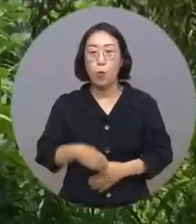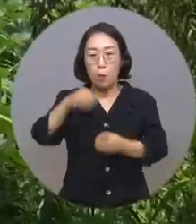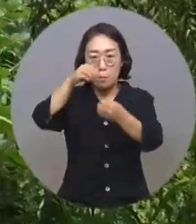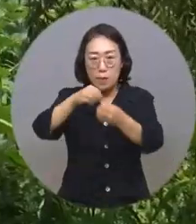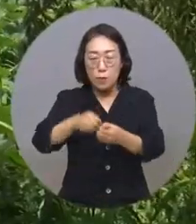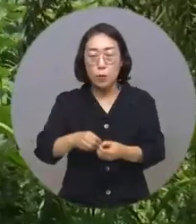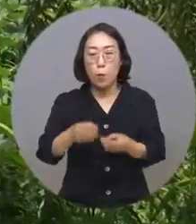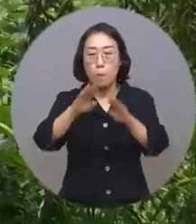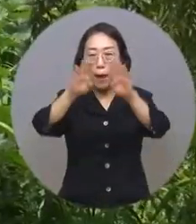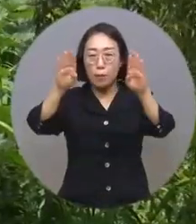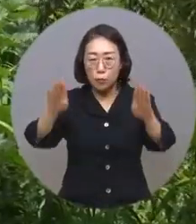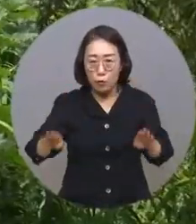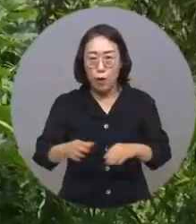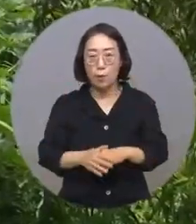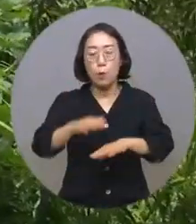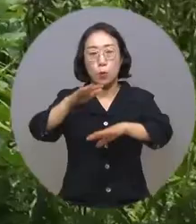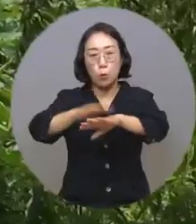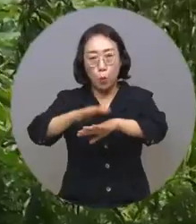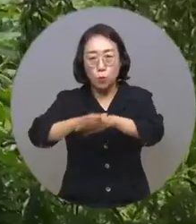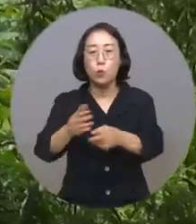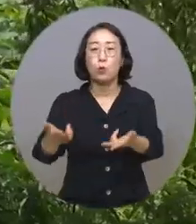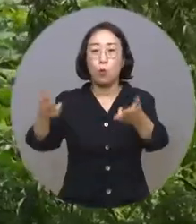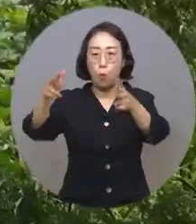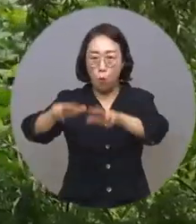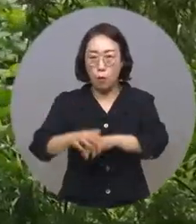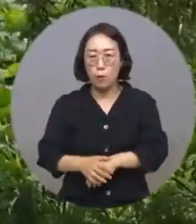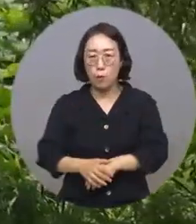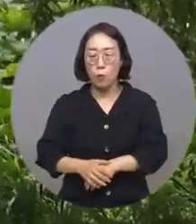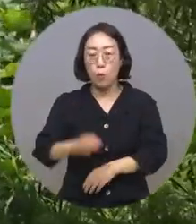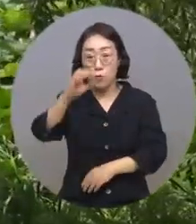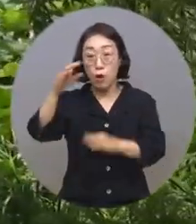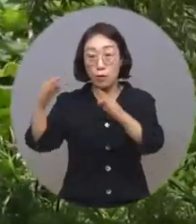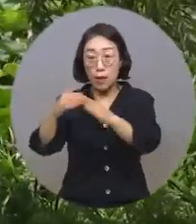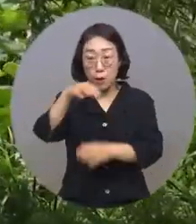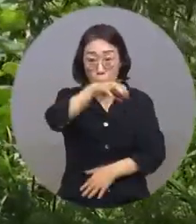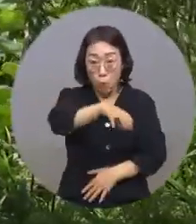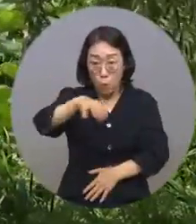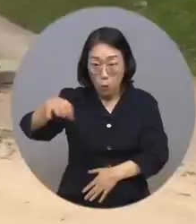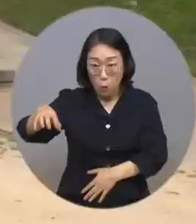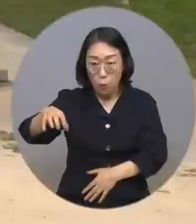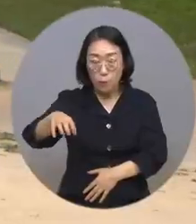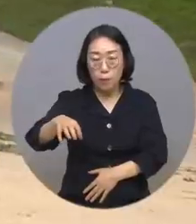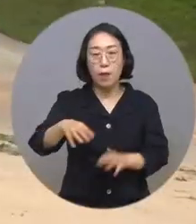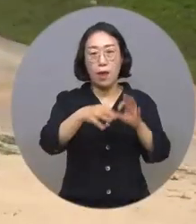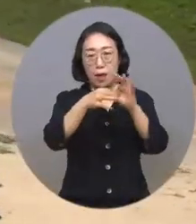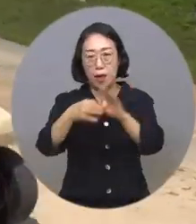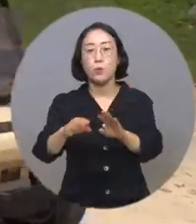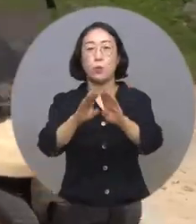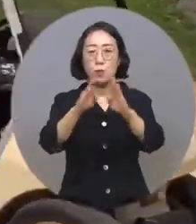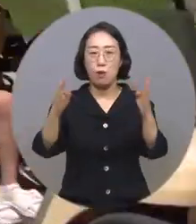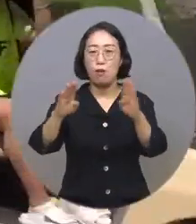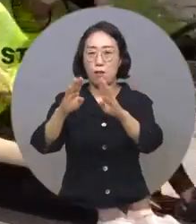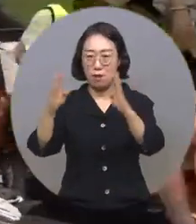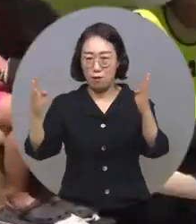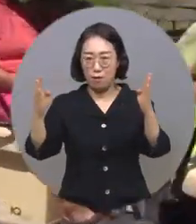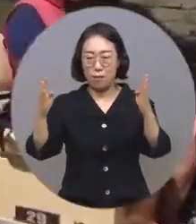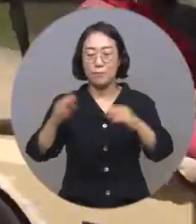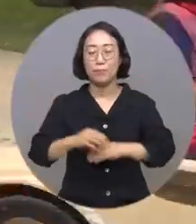합덕수리민속박물관, 합덕농촌테마파크 및 합덕성당 일원에서 진행됩니다. 복지TV 뉴스 김민규입니다.